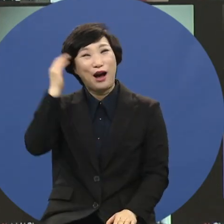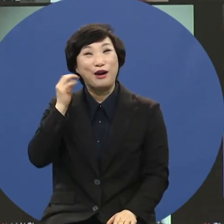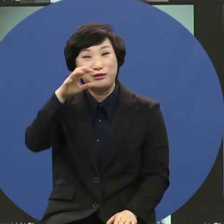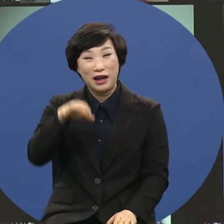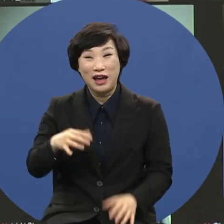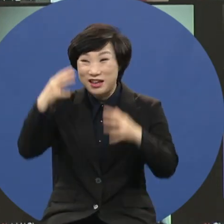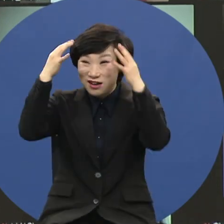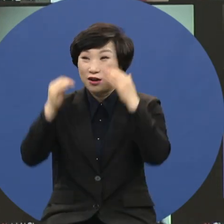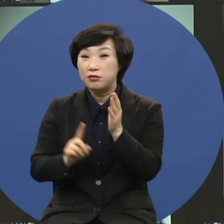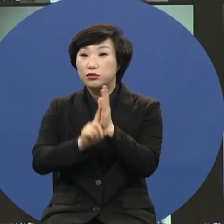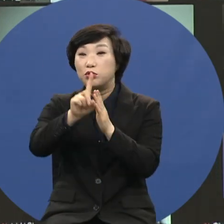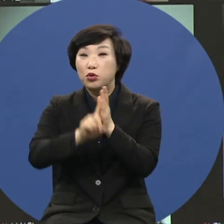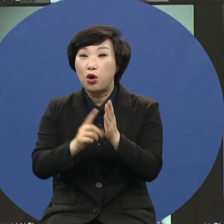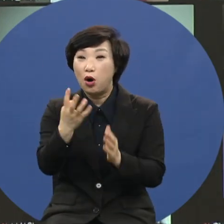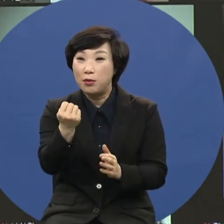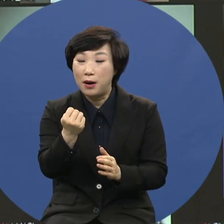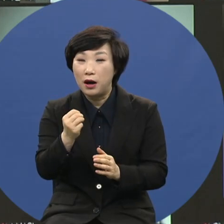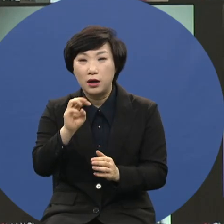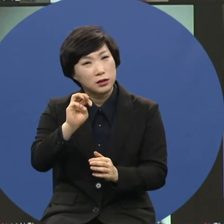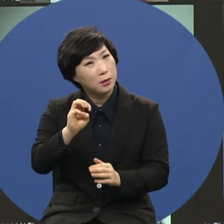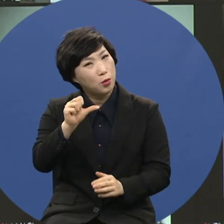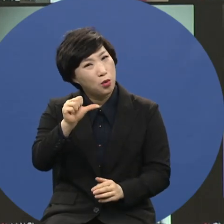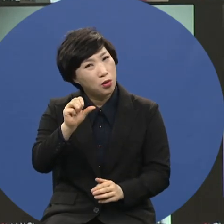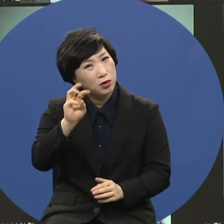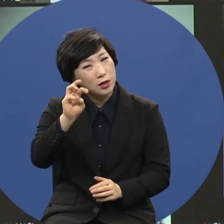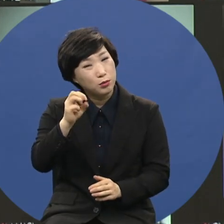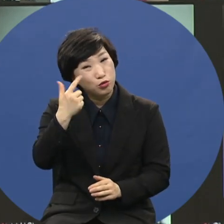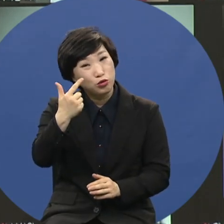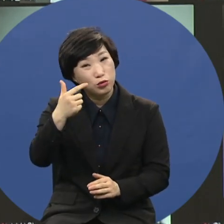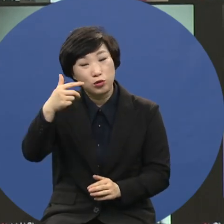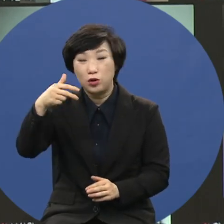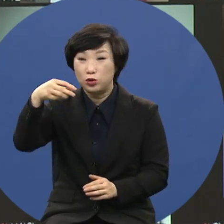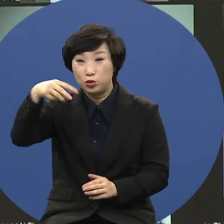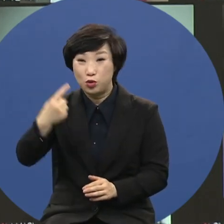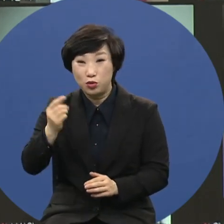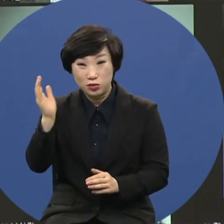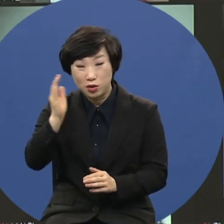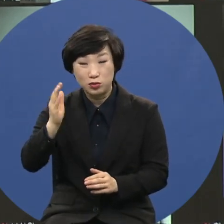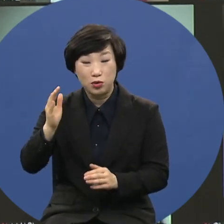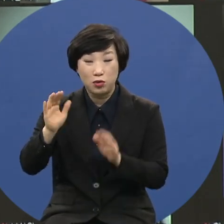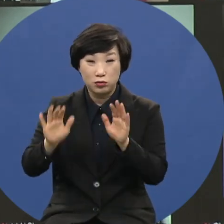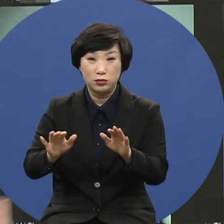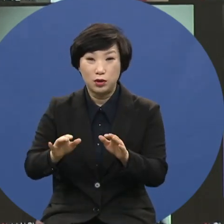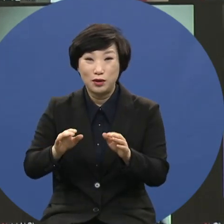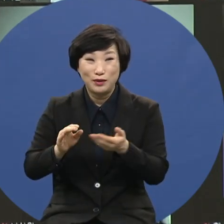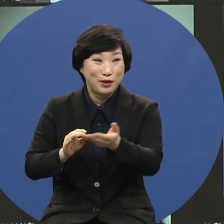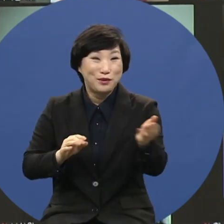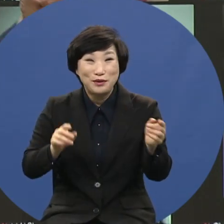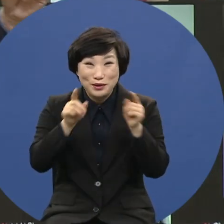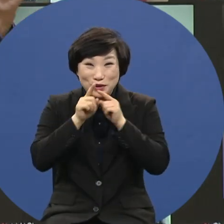가봤죠. 최고 뜨거야 35도 36도요. 근데 지옥은